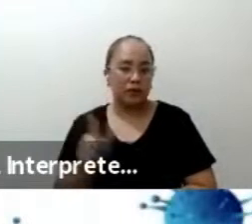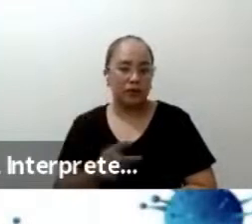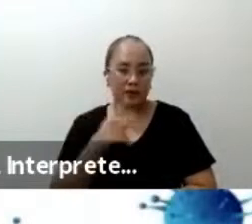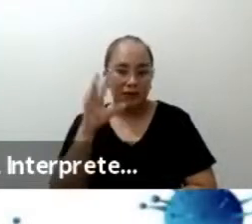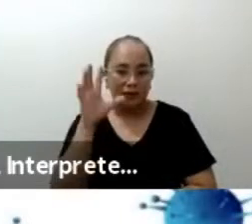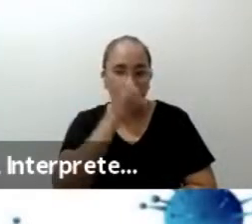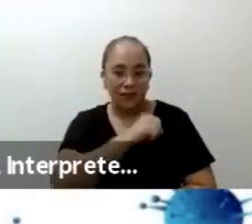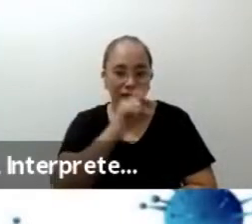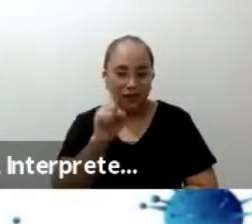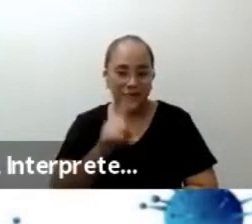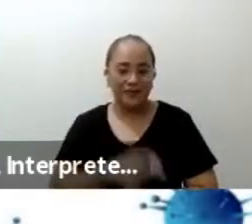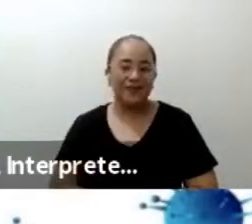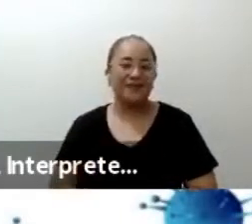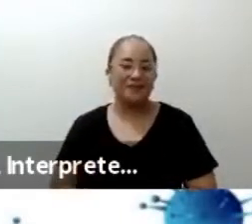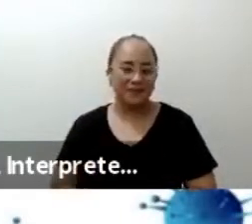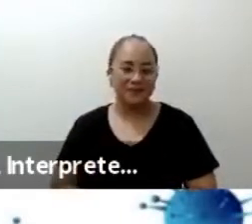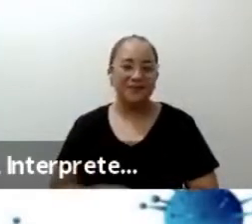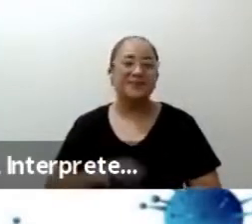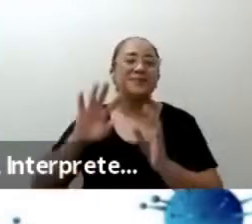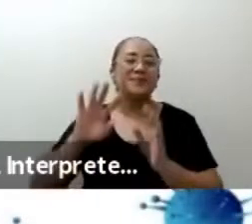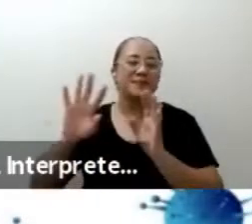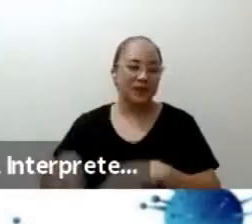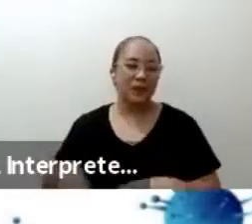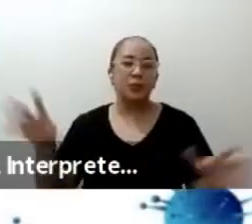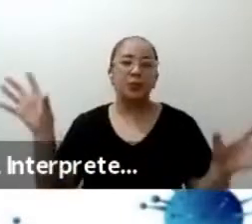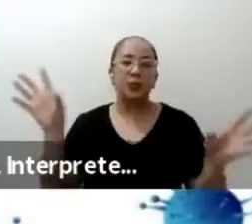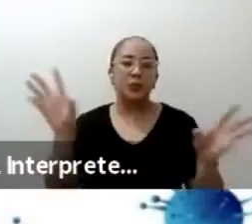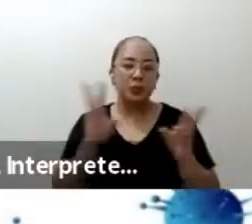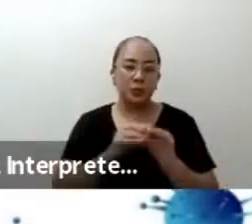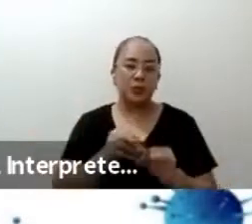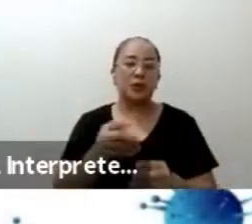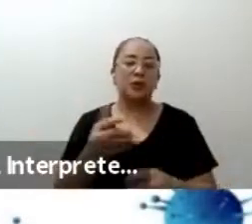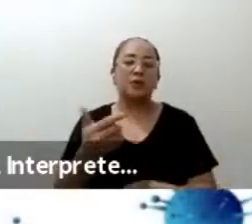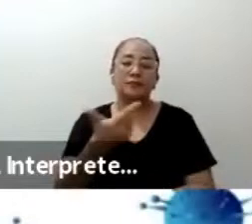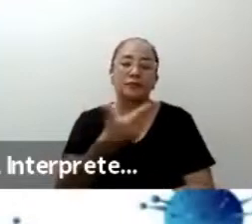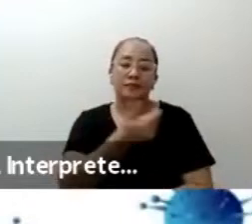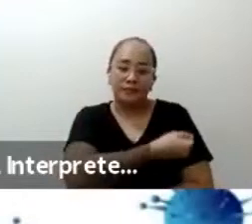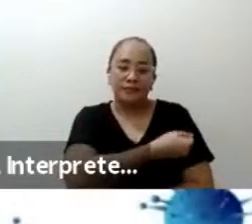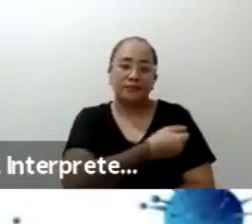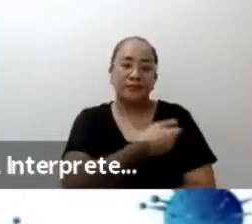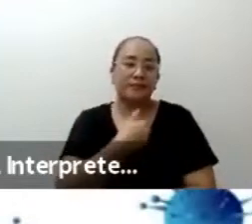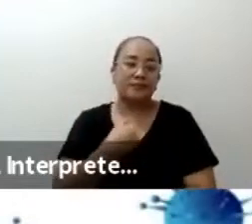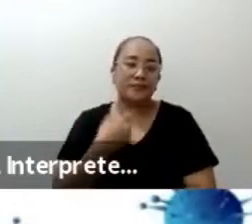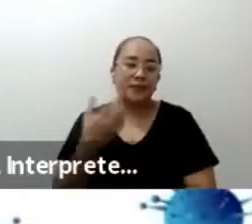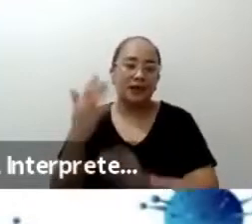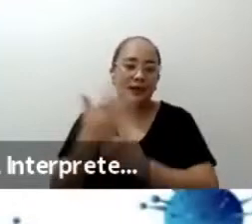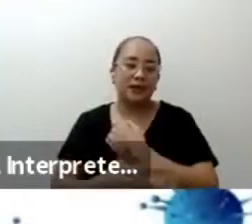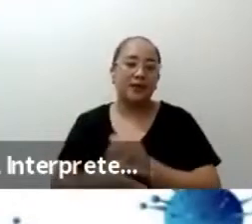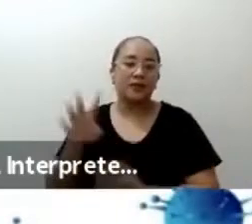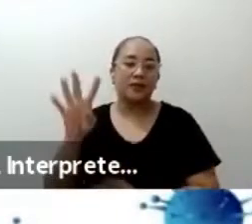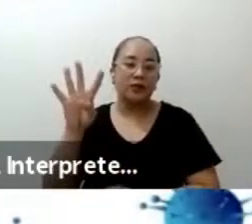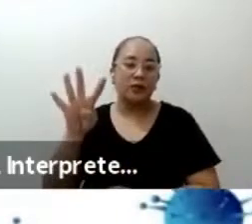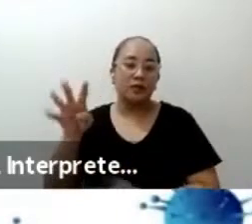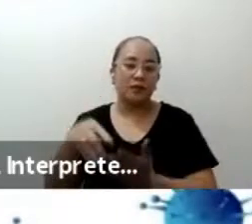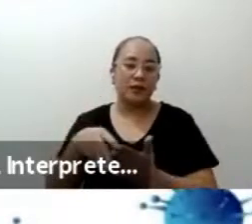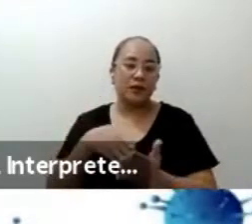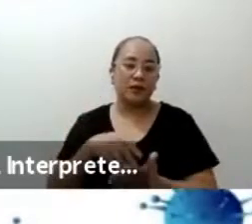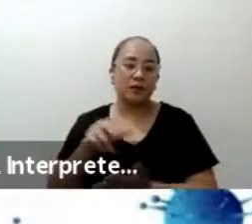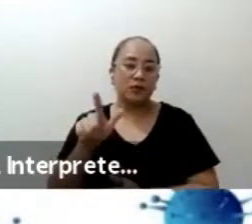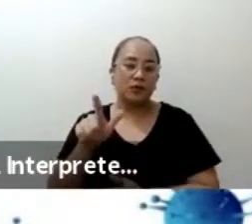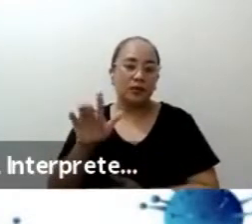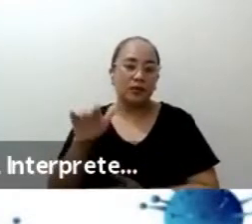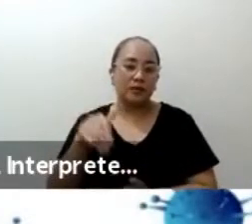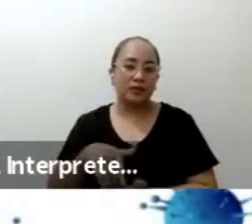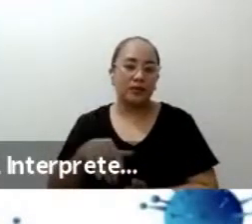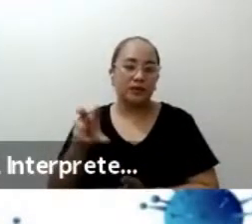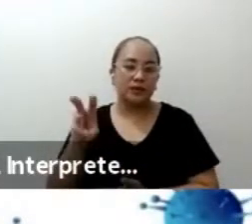isang 1. Anyway, ang total doses in the country at that time was 4,025,600